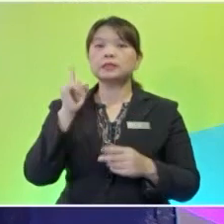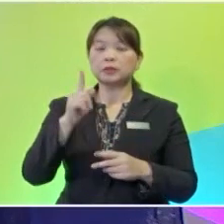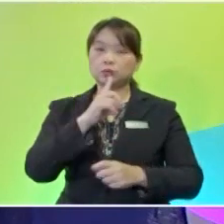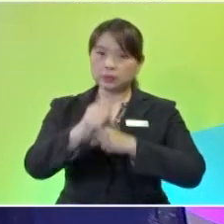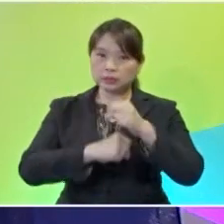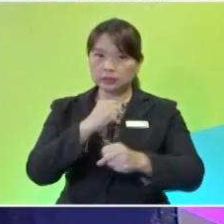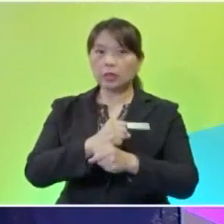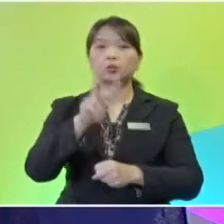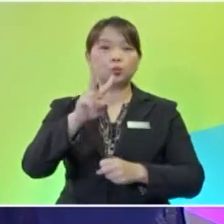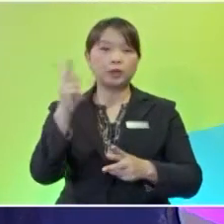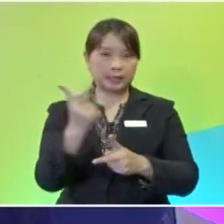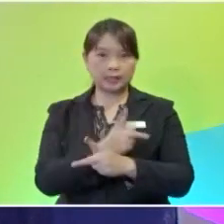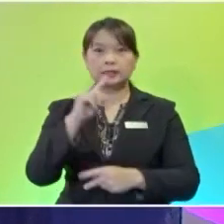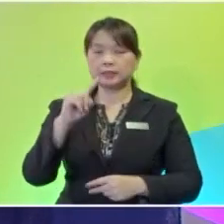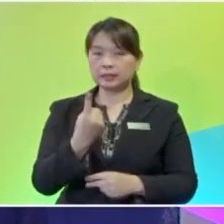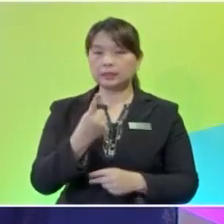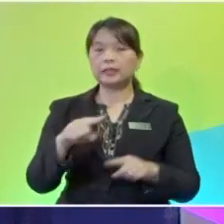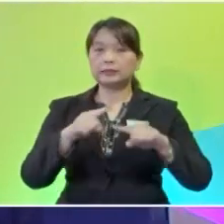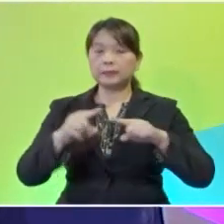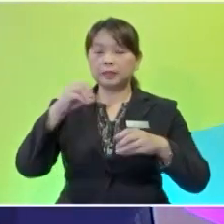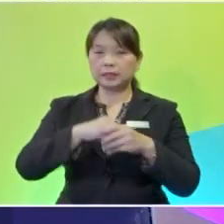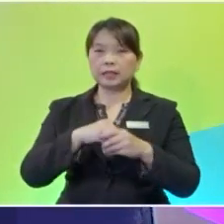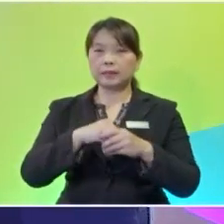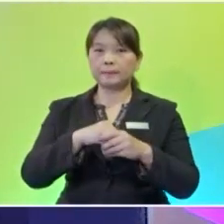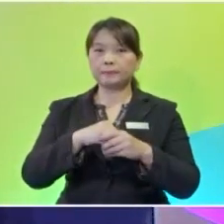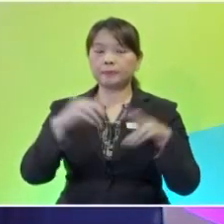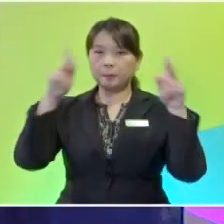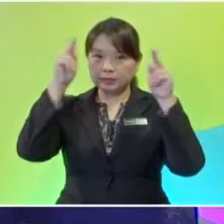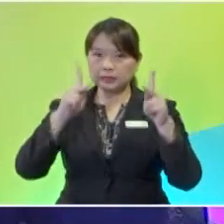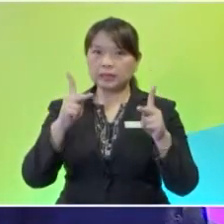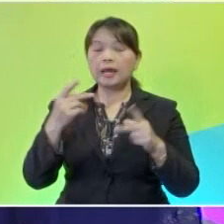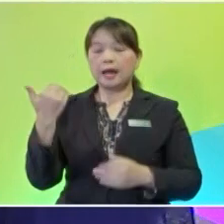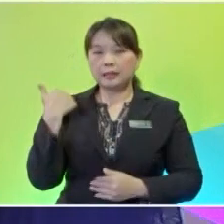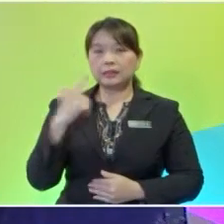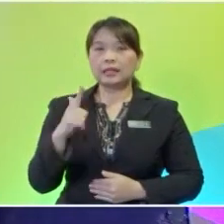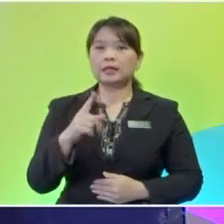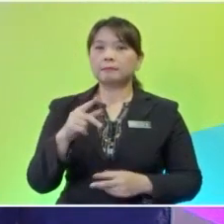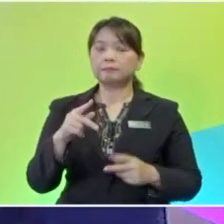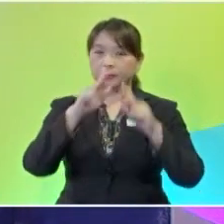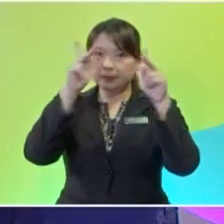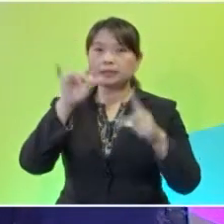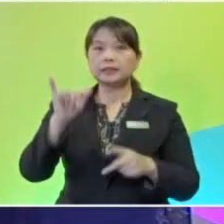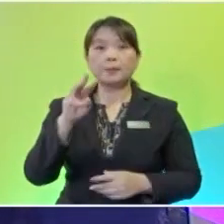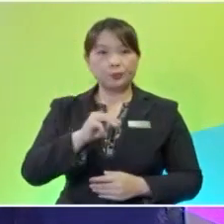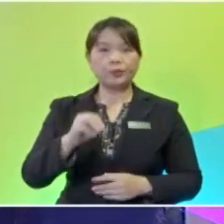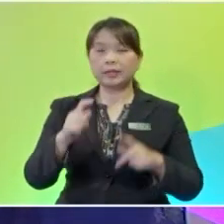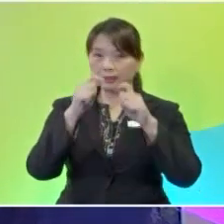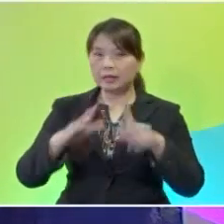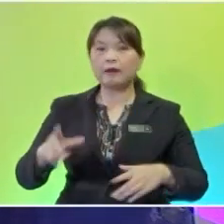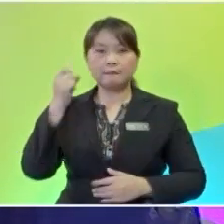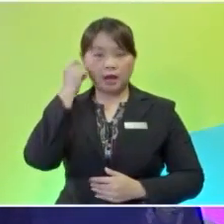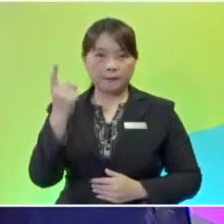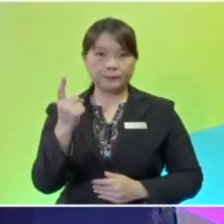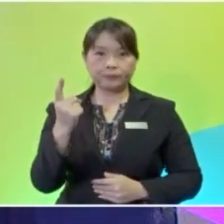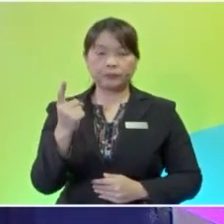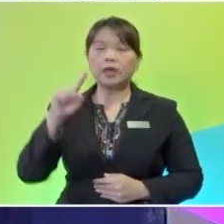样的考试啊，但是它考试我们当然还是要考核学生理解的，只是在课堂评估呢，它变得不再是那么单纯的只是所